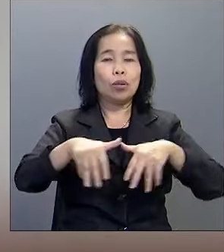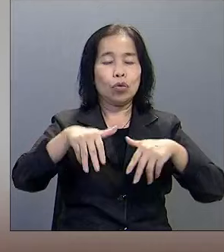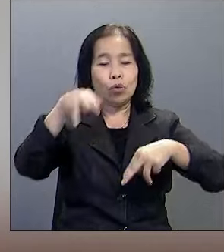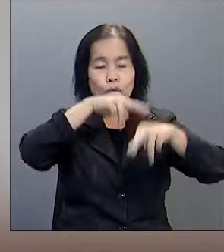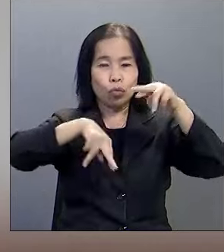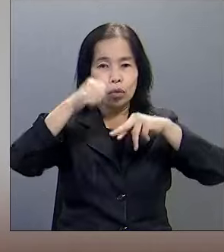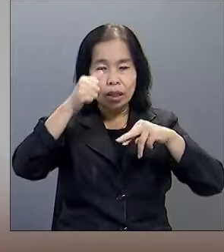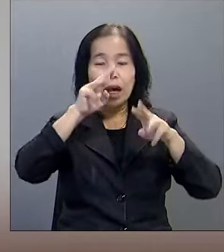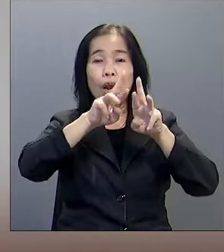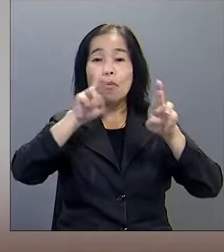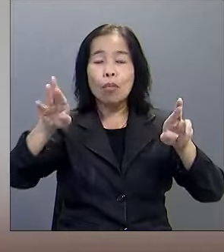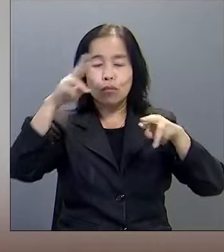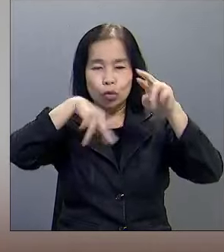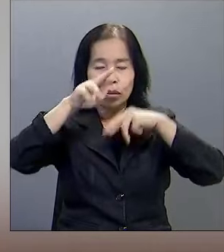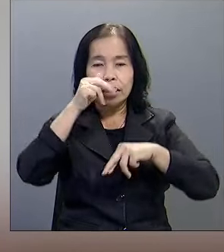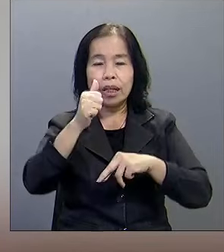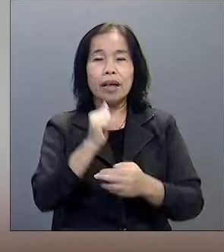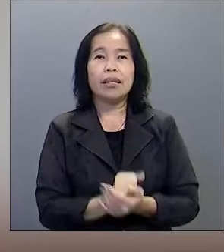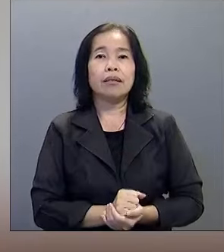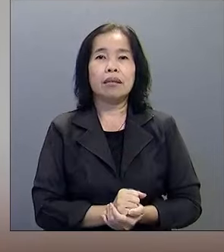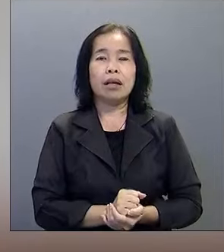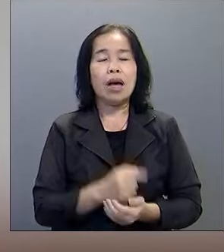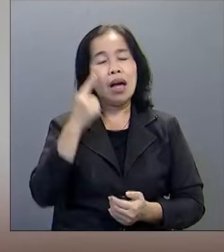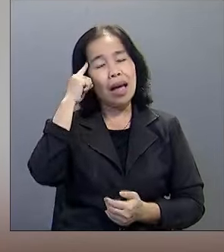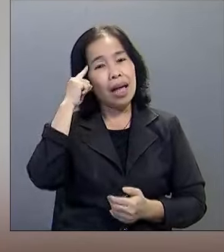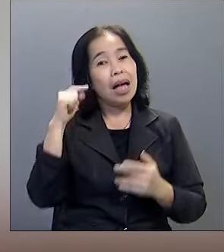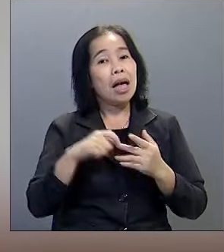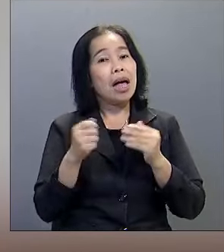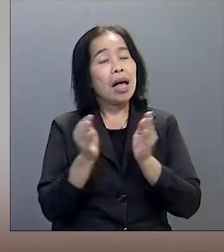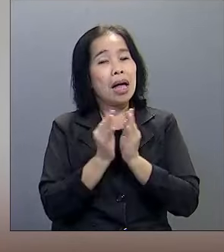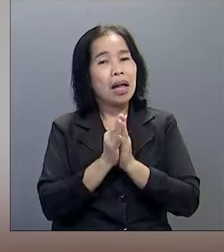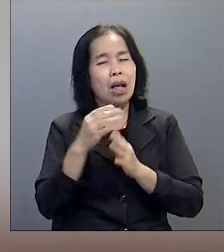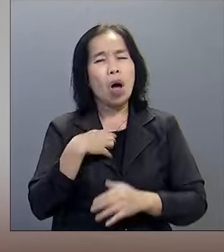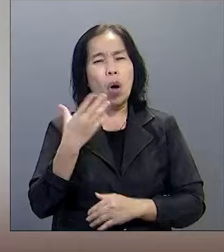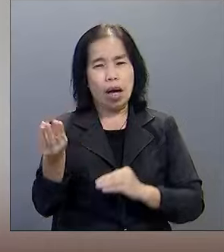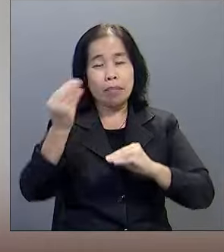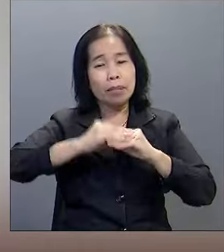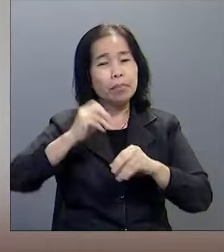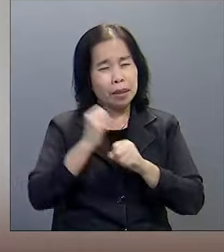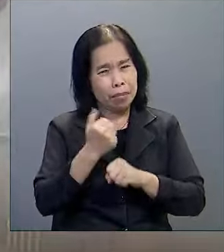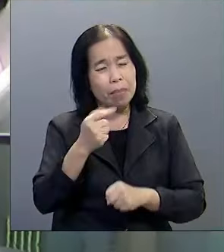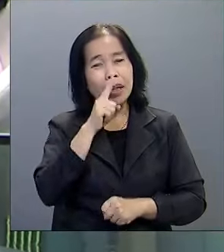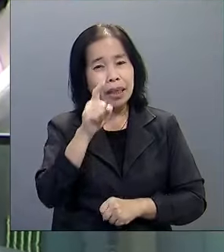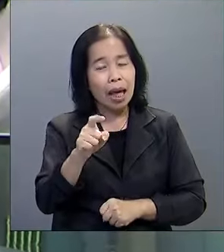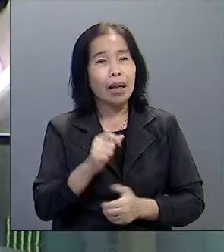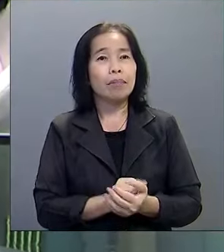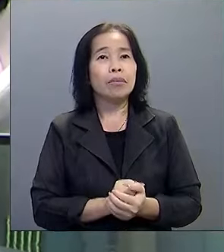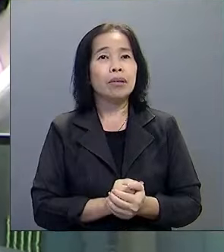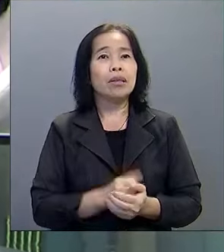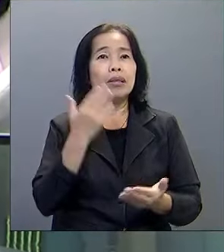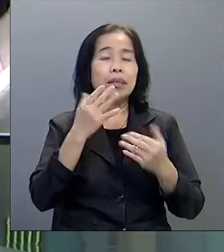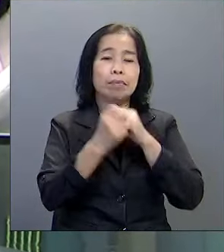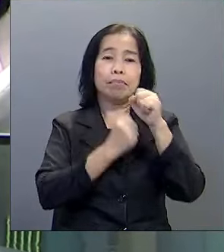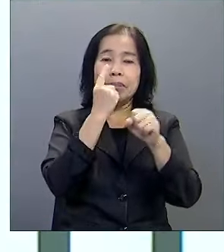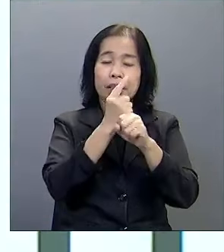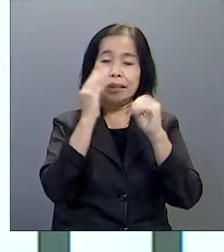้วก็ตัวสอบระบบของเราเองได้ด้ Josh ลง rồi,ากขอเติมขอคืนมทำได้มะครหรอว่าจะได้แค่โตปี